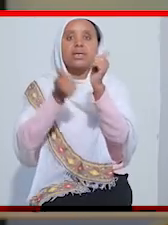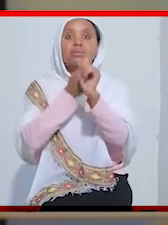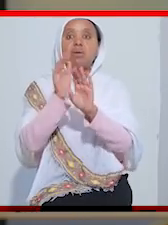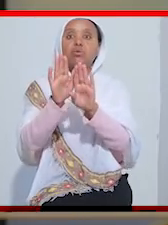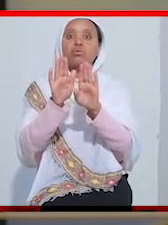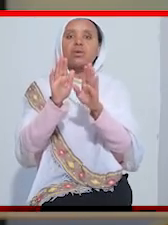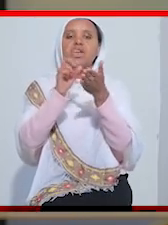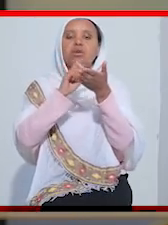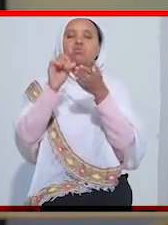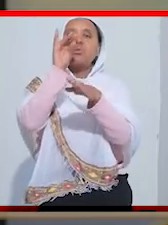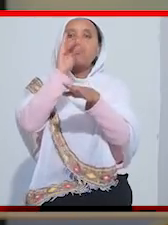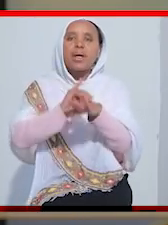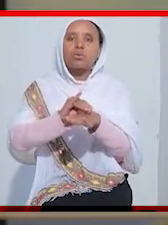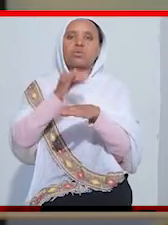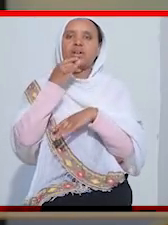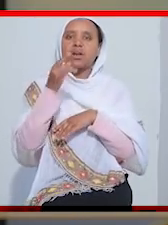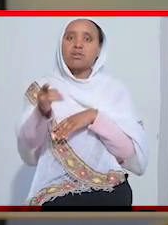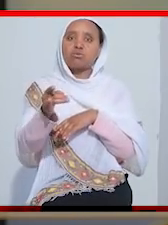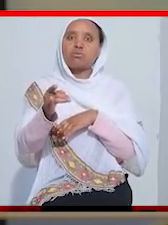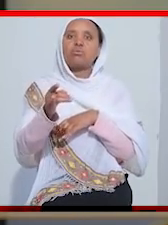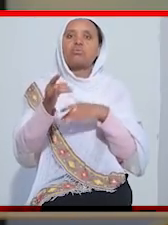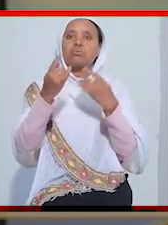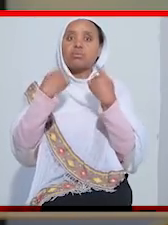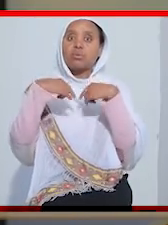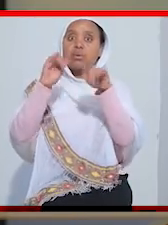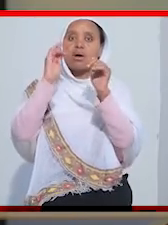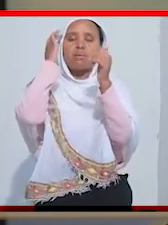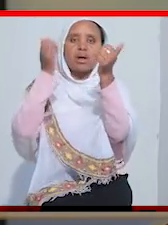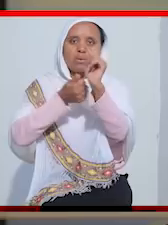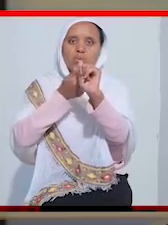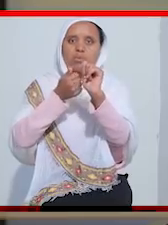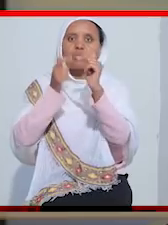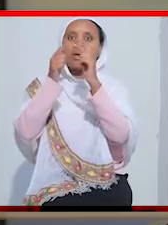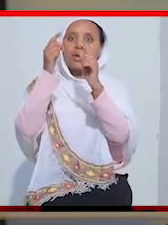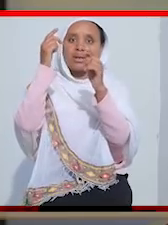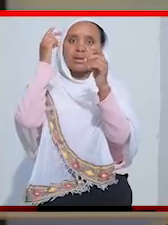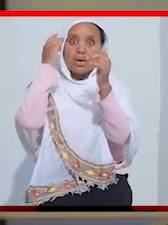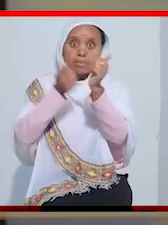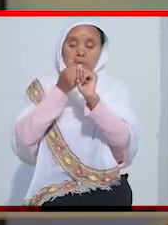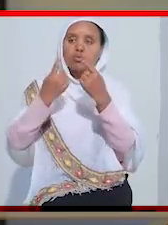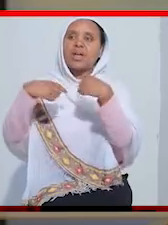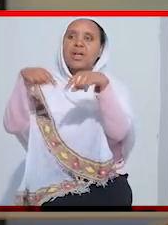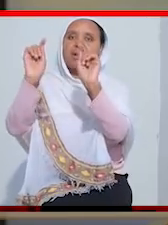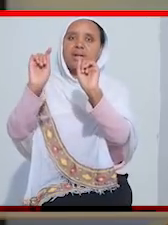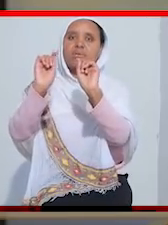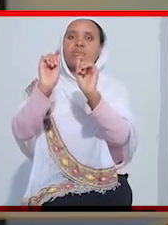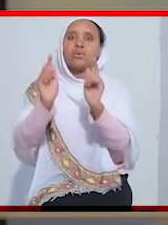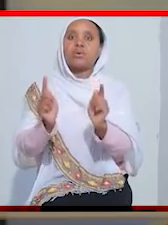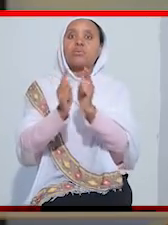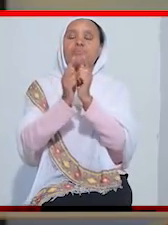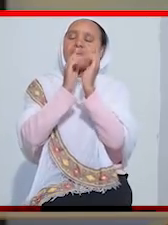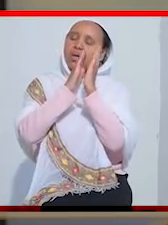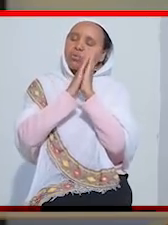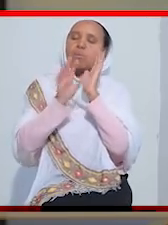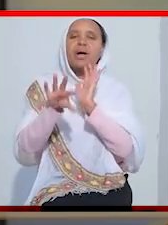ለሐዋርያት ለደቀ መዛሙርቱ ለነቅዱስ ጴጥሮስ ሲነግራቸው ወሆረ ሐባርዳይሁ ወደ ደቀ መዛሙርቱ ሄደ